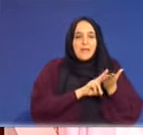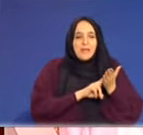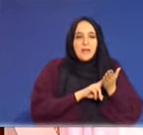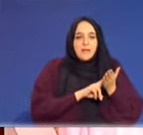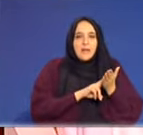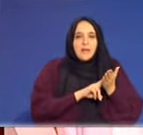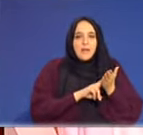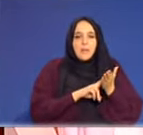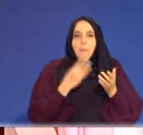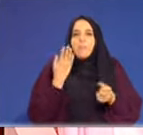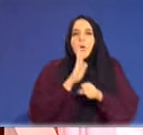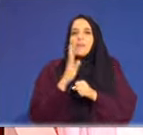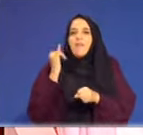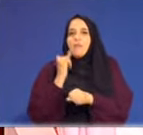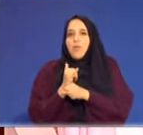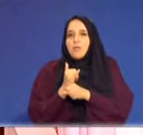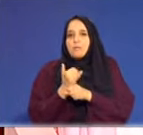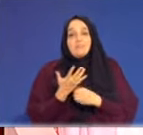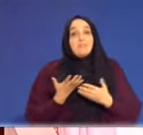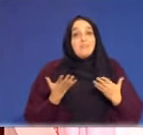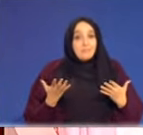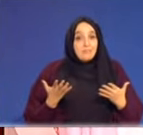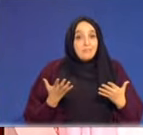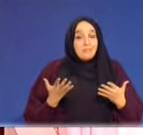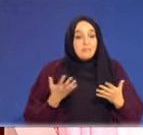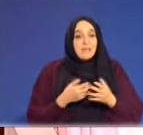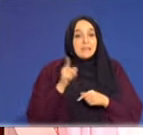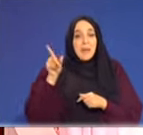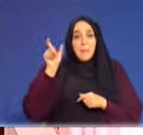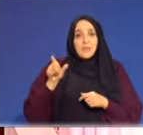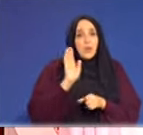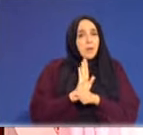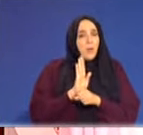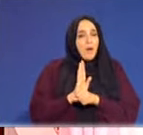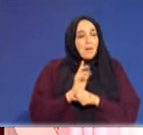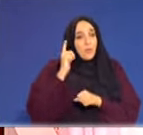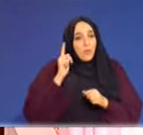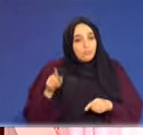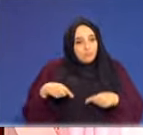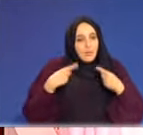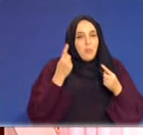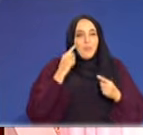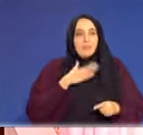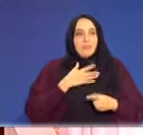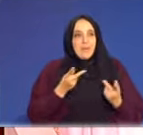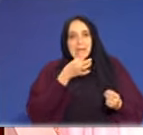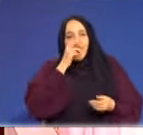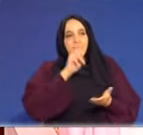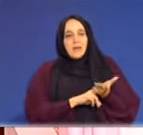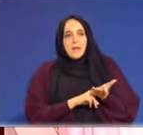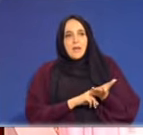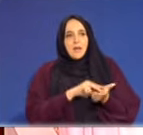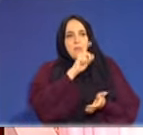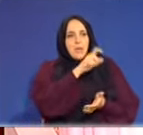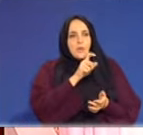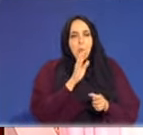وتقويه، وهي التي تدحض الباطل. إذن هؤلاء الشهود الذين يخوفون قد يكون هذا هو